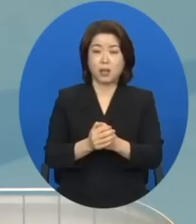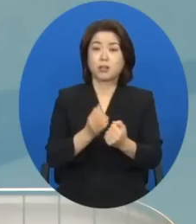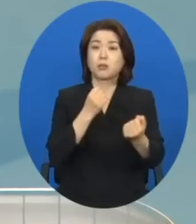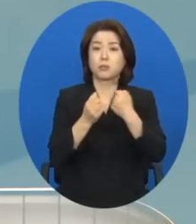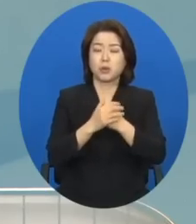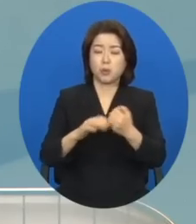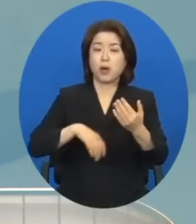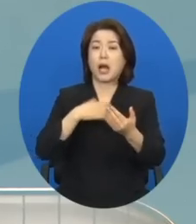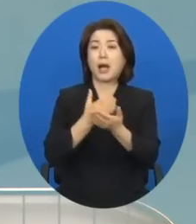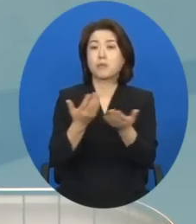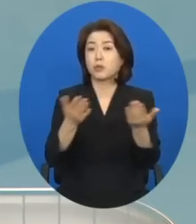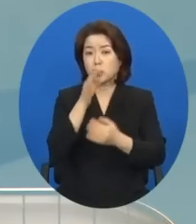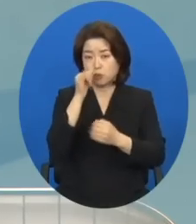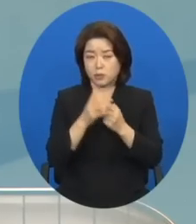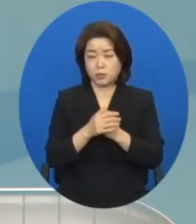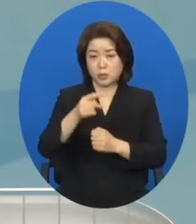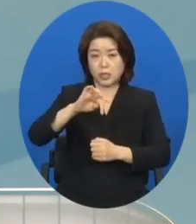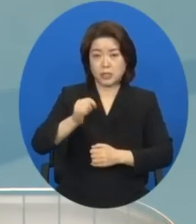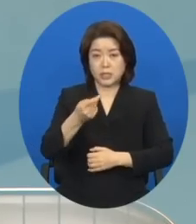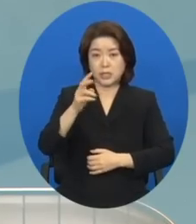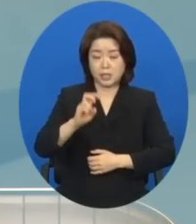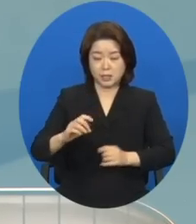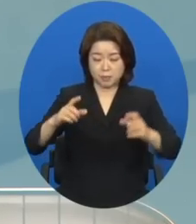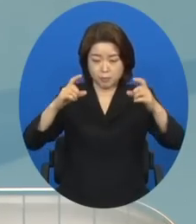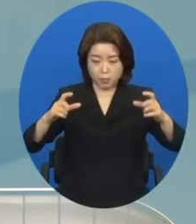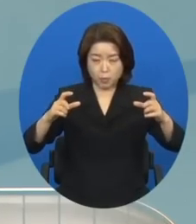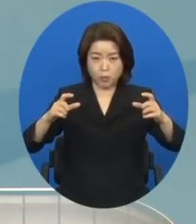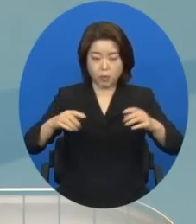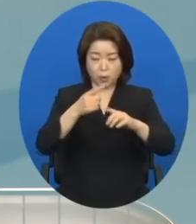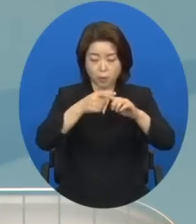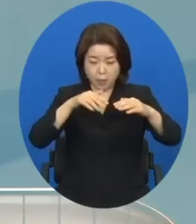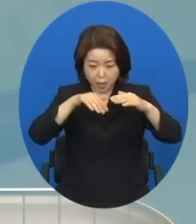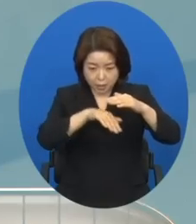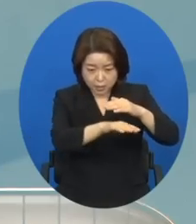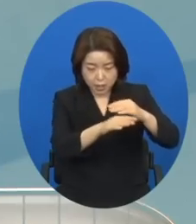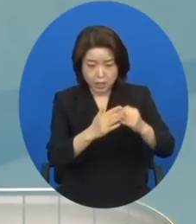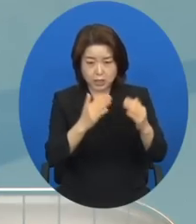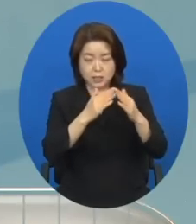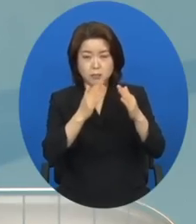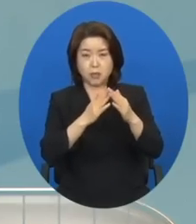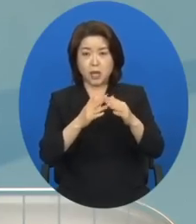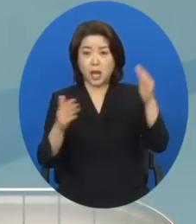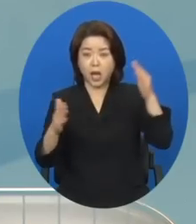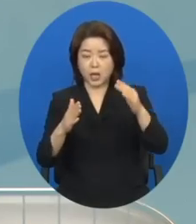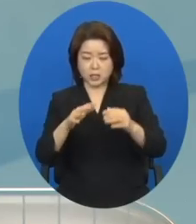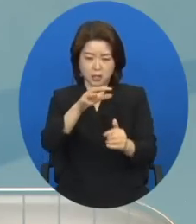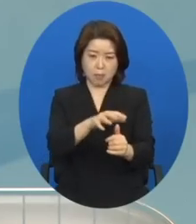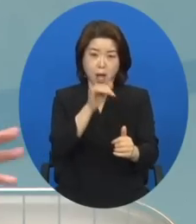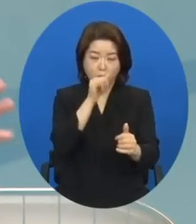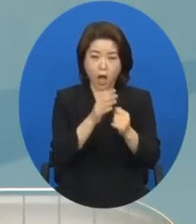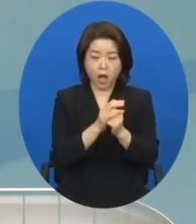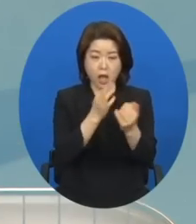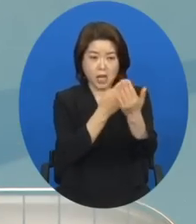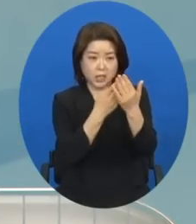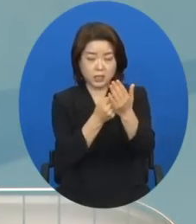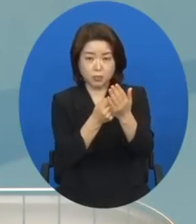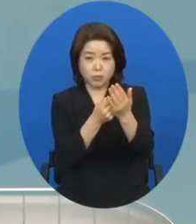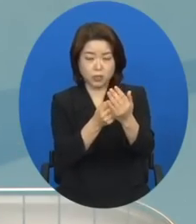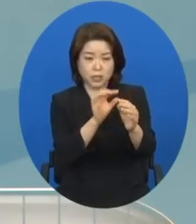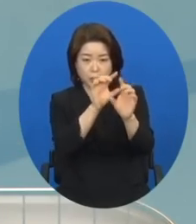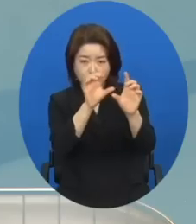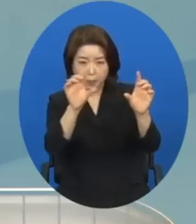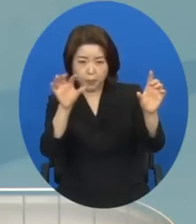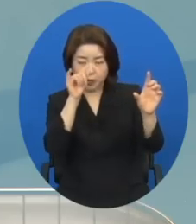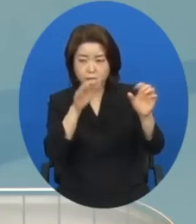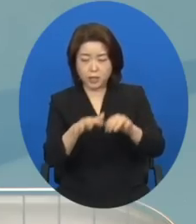있었더군요. 실링턴 지역의 반지하에 한 학생이 갇혔어요. 그러니까 창문이 있었는데 이 물이 들어가니까